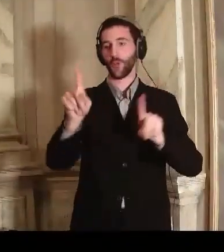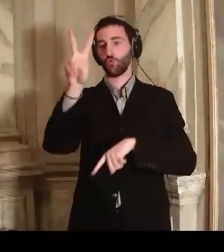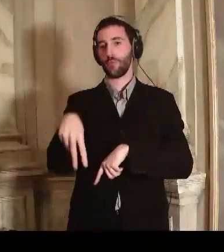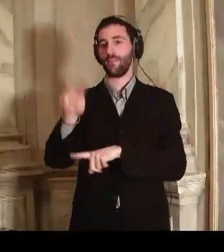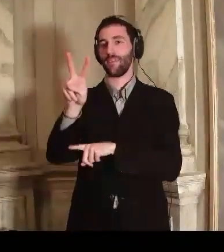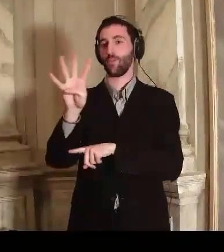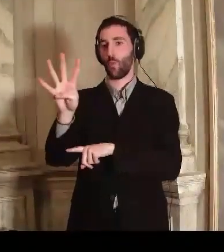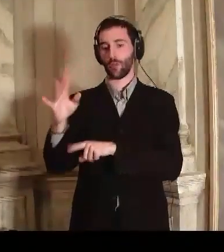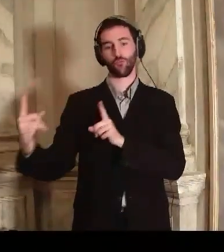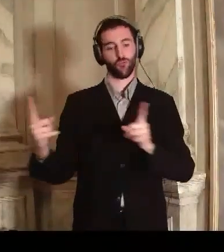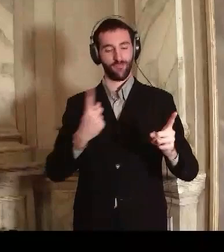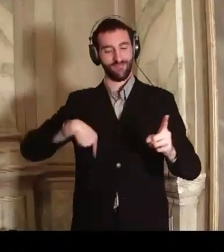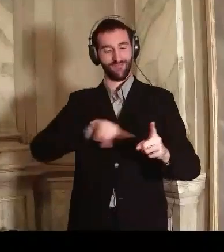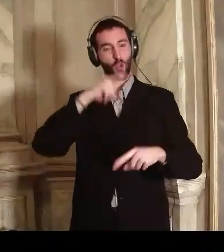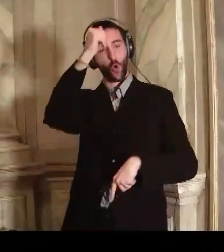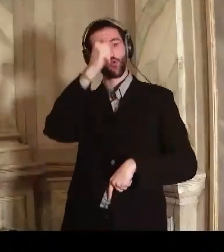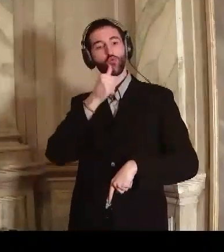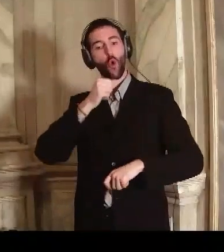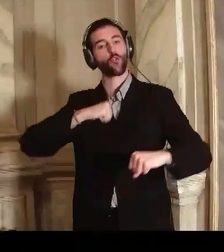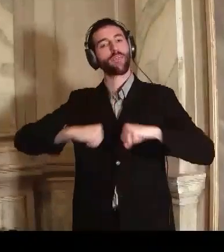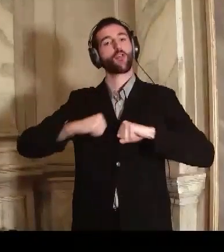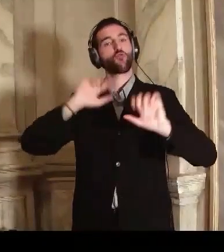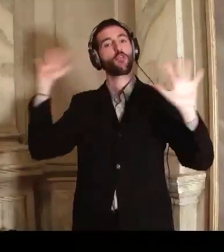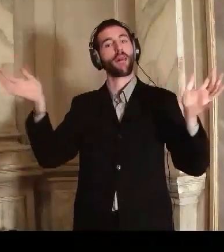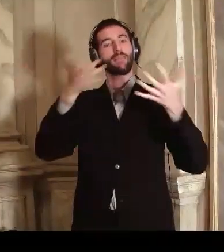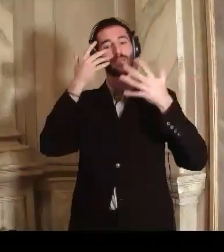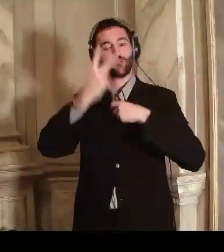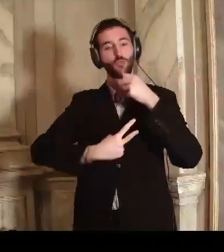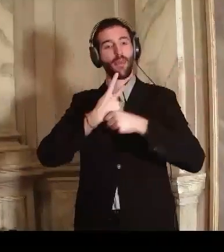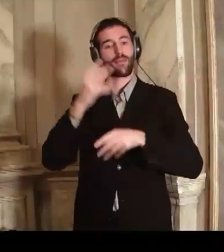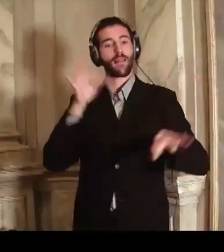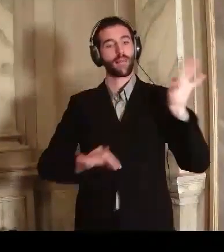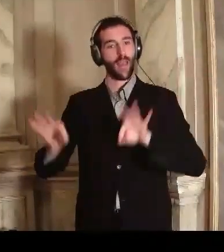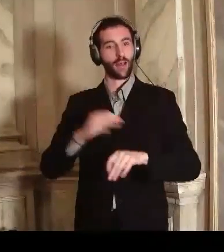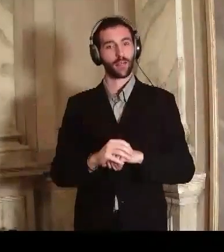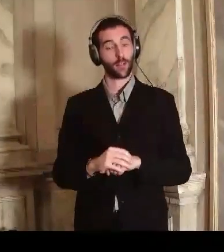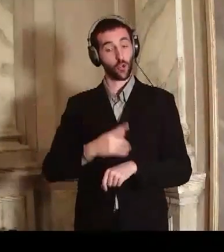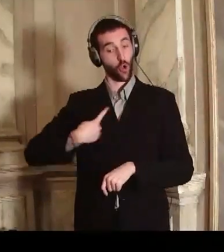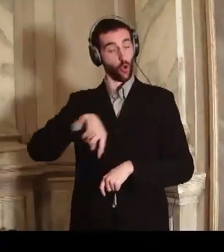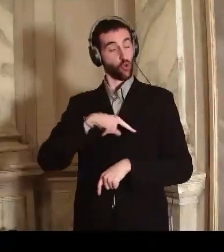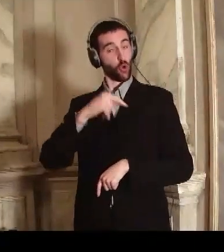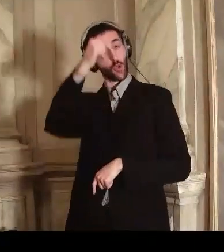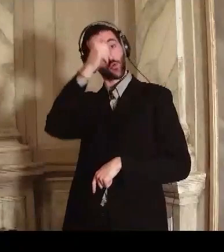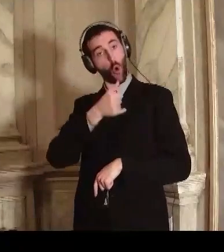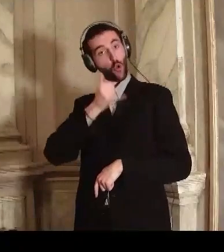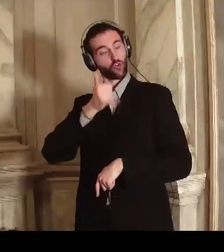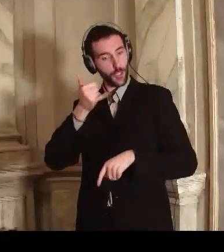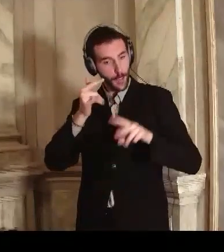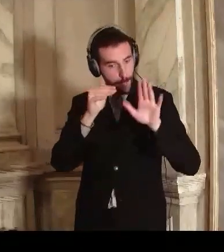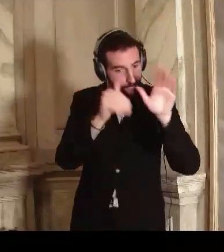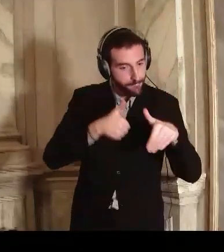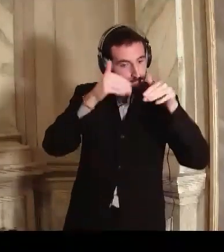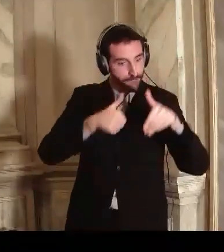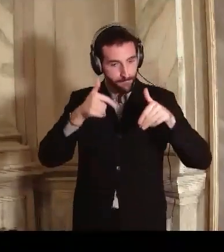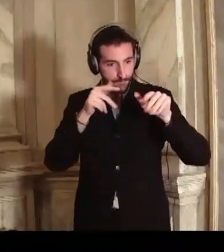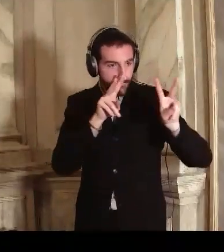Biennale Teatro. Spetta a noi il ruolo non solo di scopritori rabdomanti attraverso un instancabile lavoro di